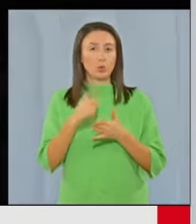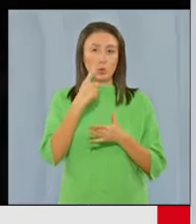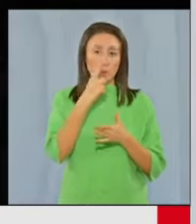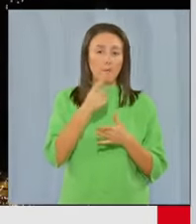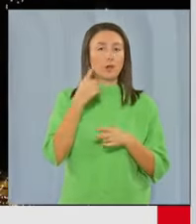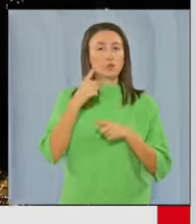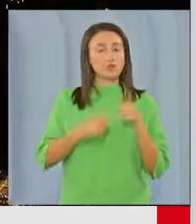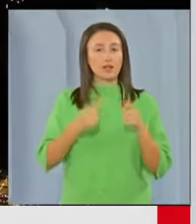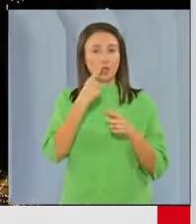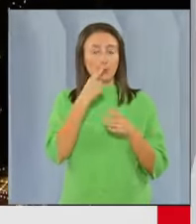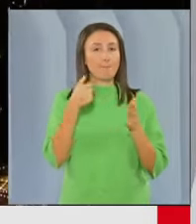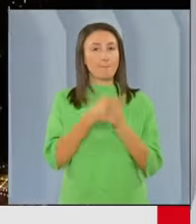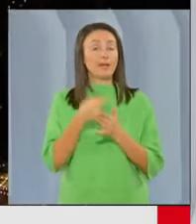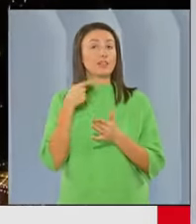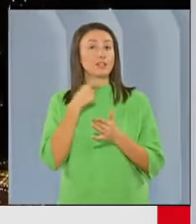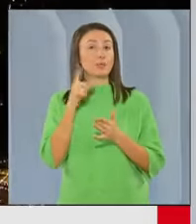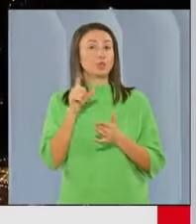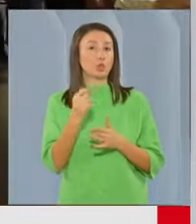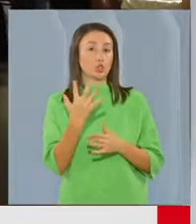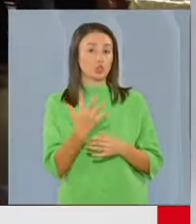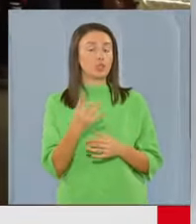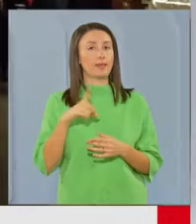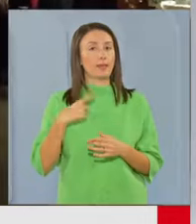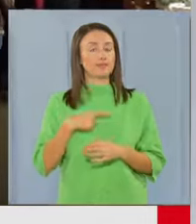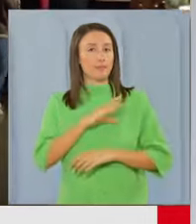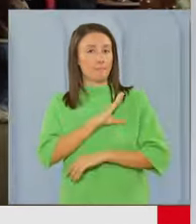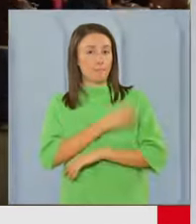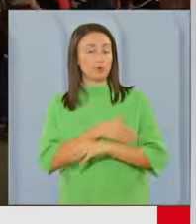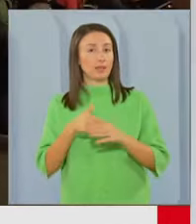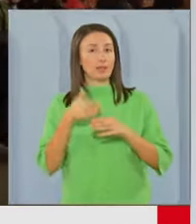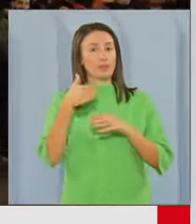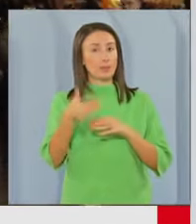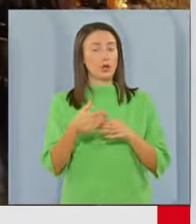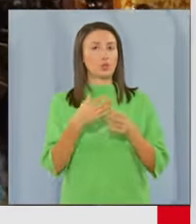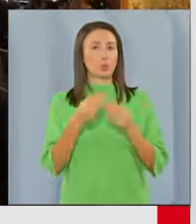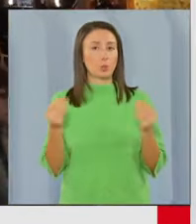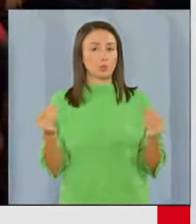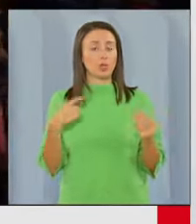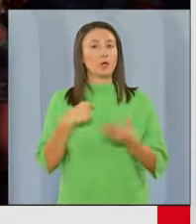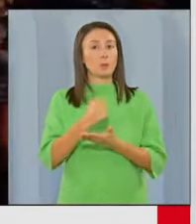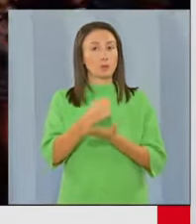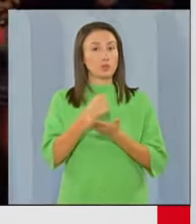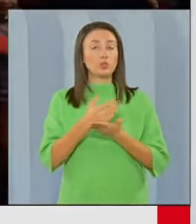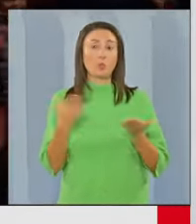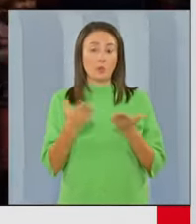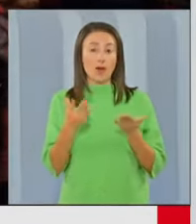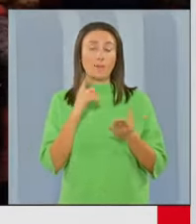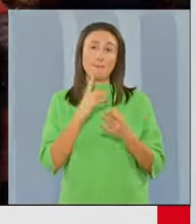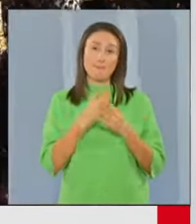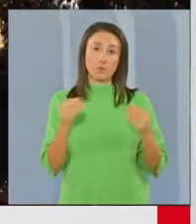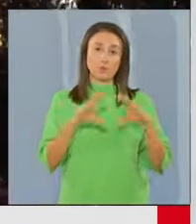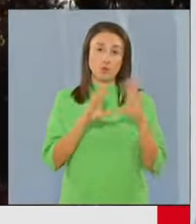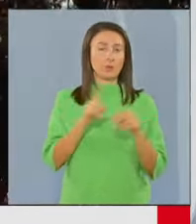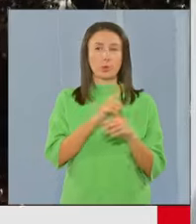jumătatea lui noiembrie până în decembrie pe 25 e posibil să depășești destul de mult bugetul pe care poate mulți dintre